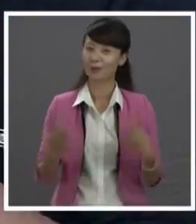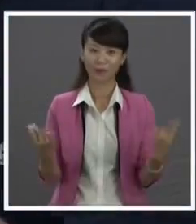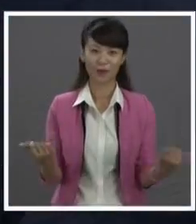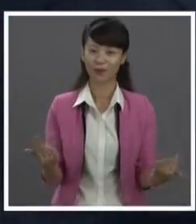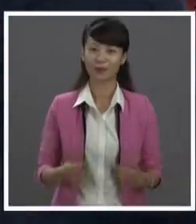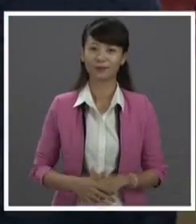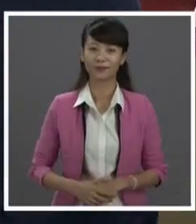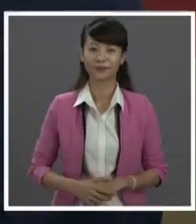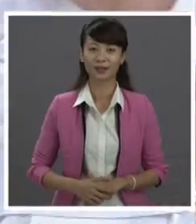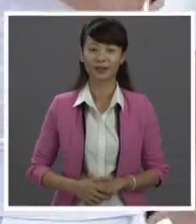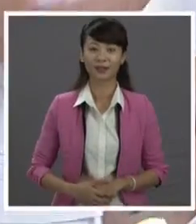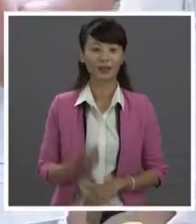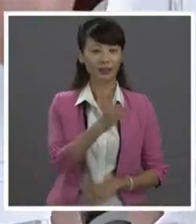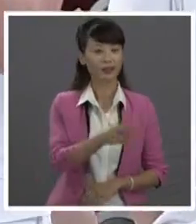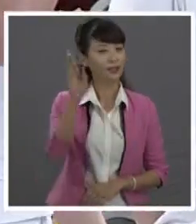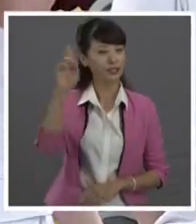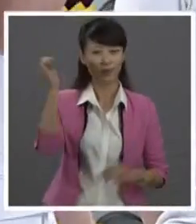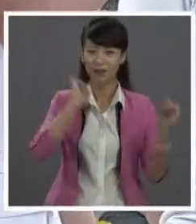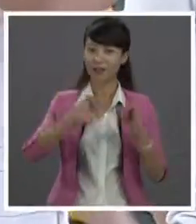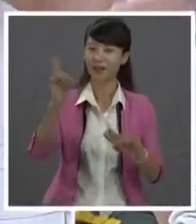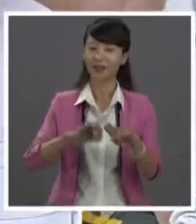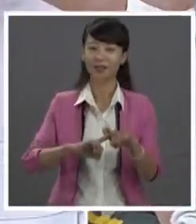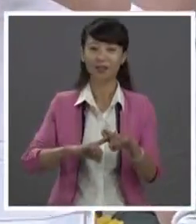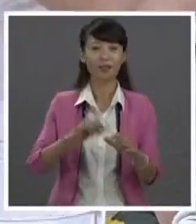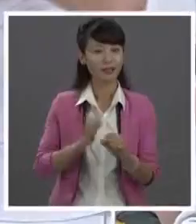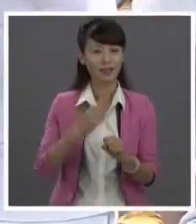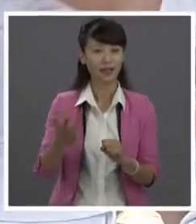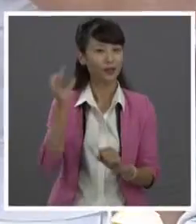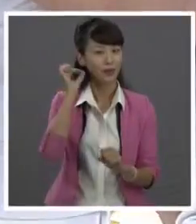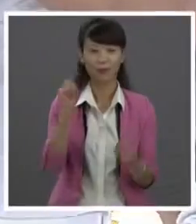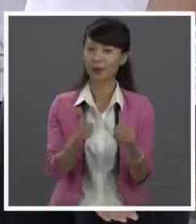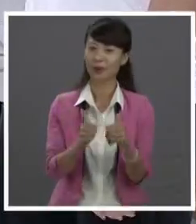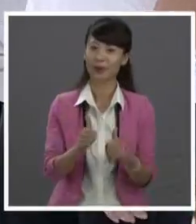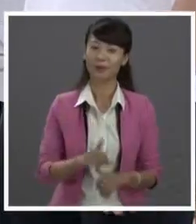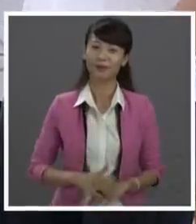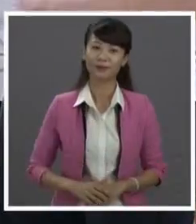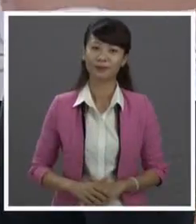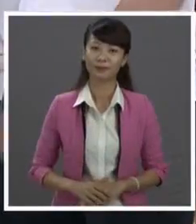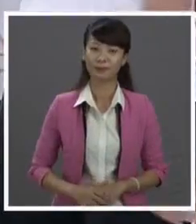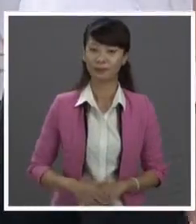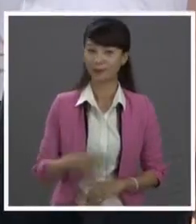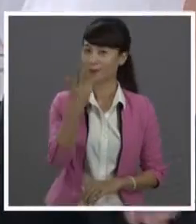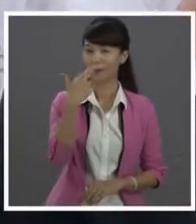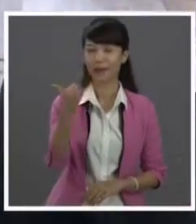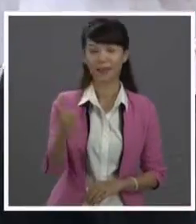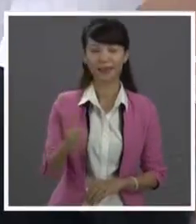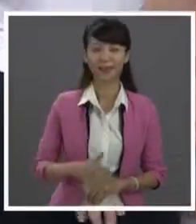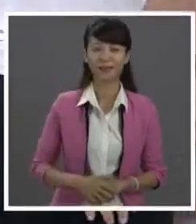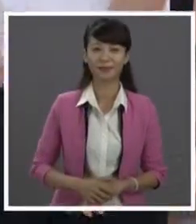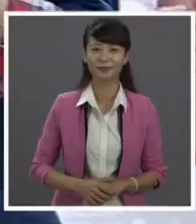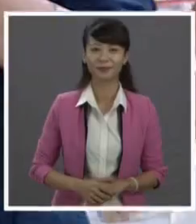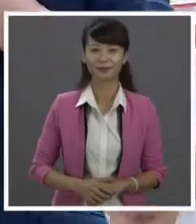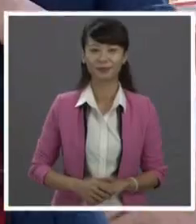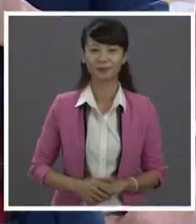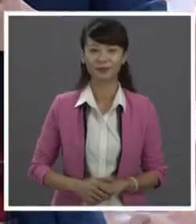问他希望找一个什么样的女朋友？ 喜欢什么样的女孩？ 美丽的。 他说要漂亮、 漂亮的、 漂亮的是这